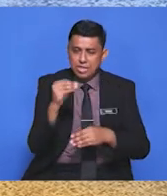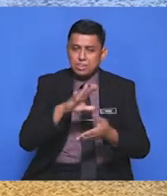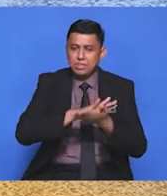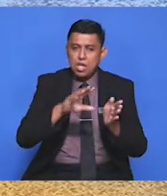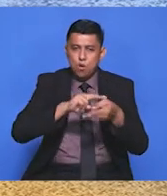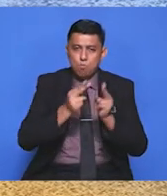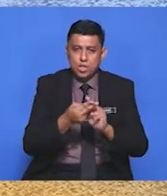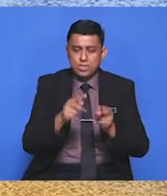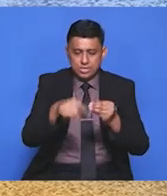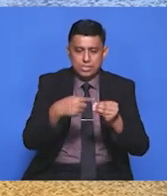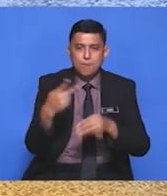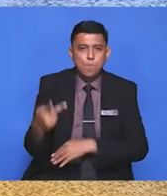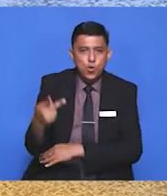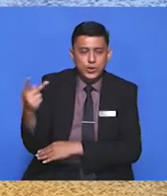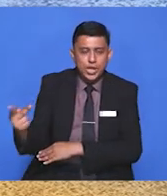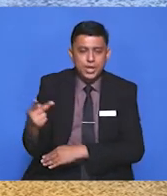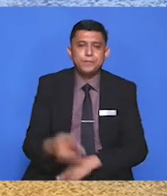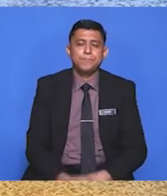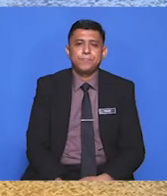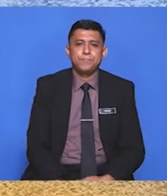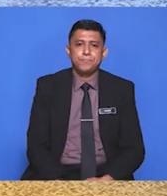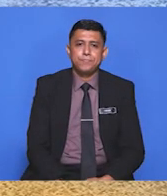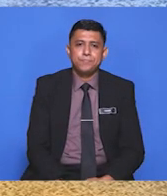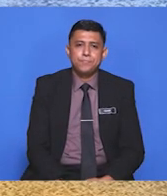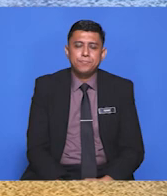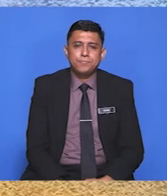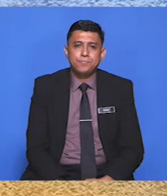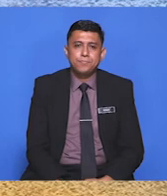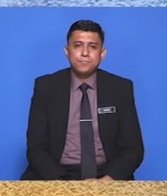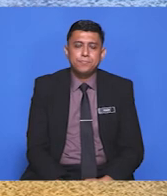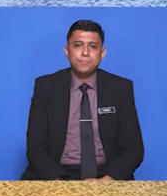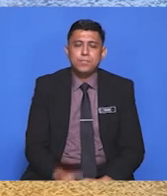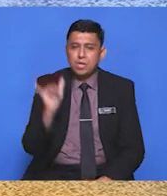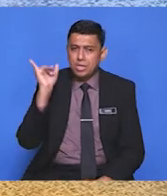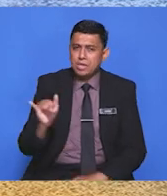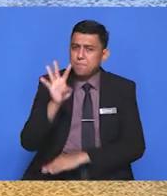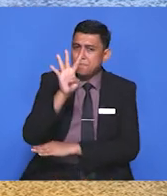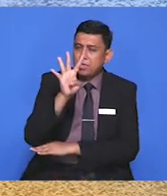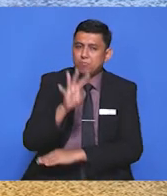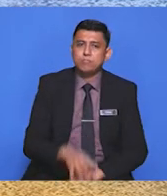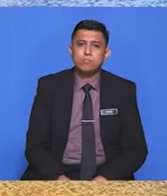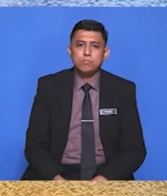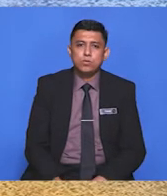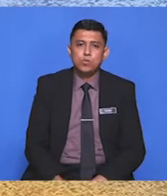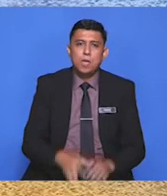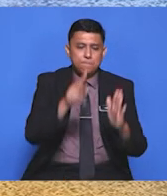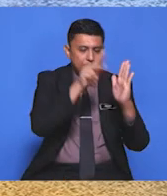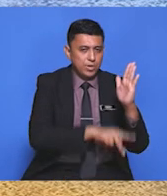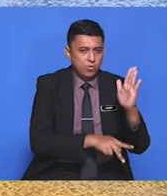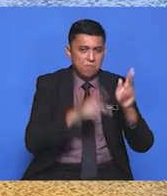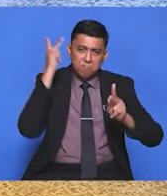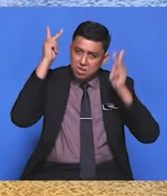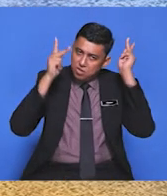tentang produk yang dikeluarkan oleh syarikat berkenaan. Yang keempat, untuk